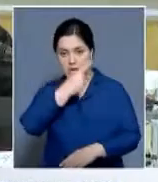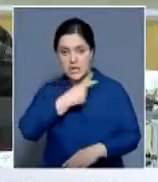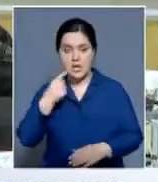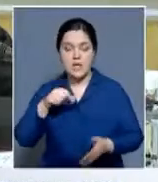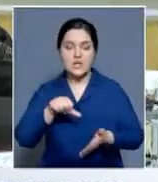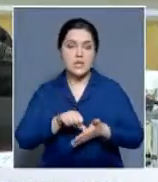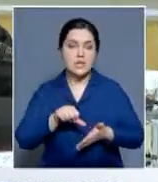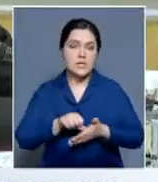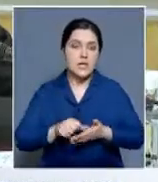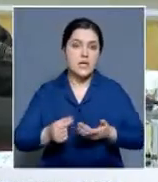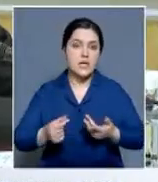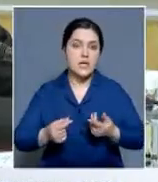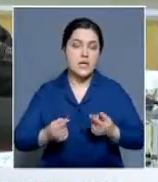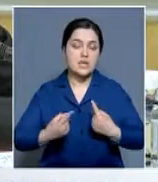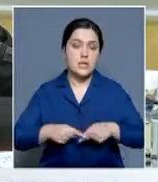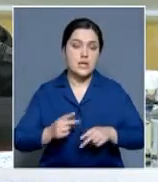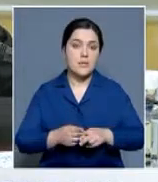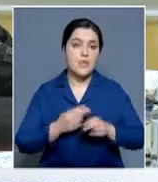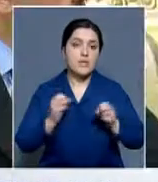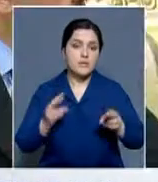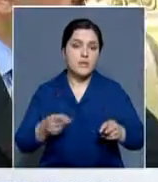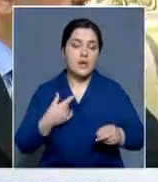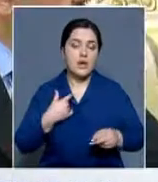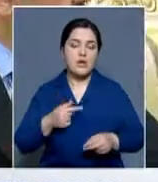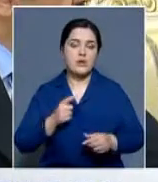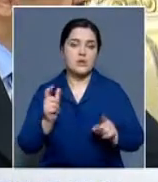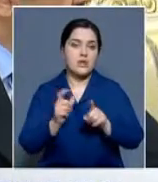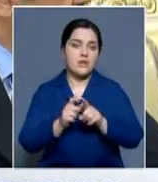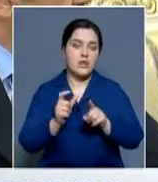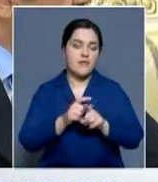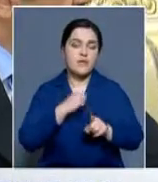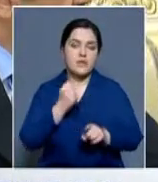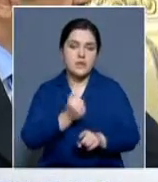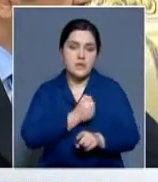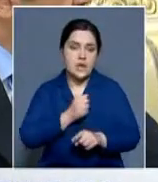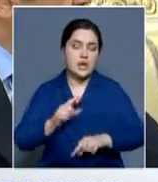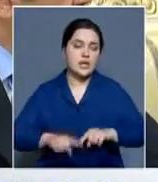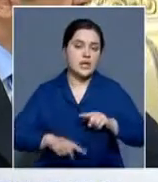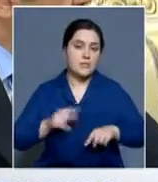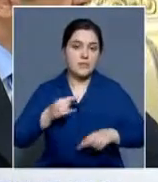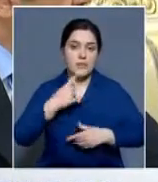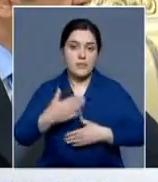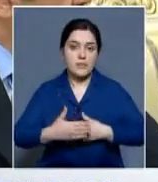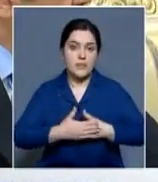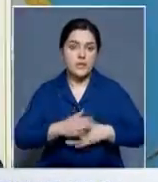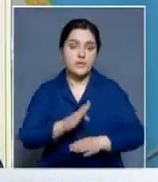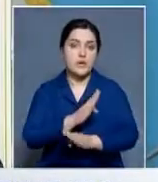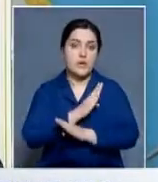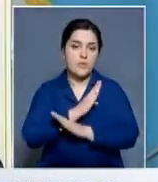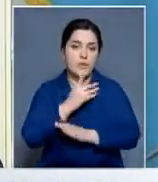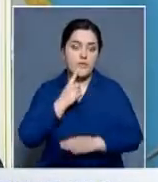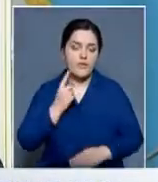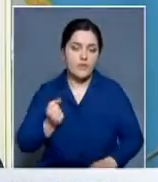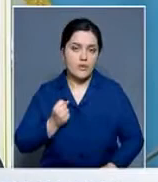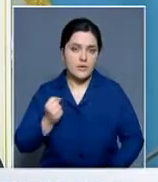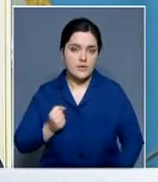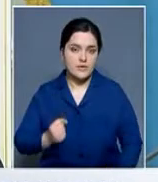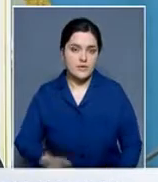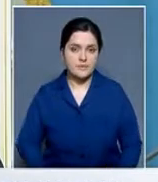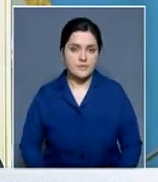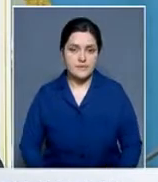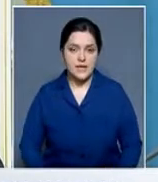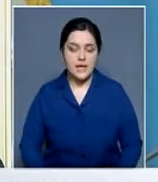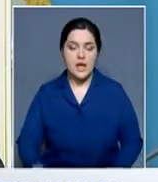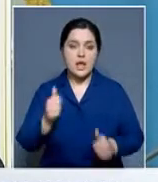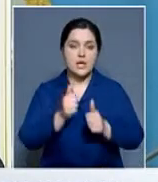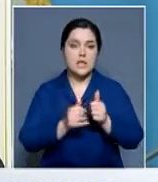Совета Безопасности выражаю искренние слова соболезнования родным и близким погибших воинов. Каждый